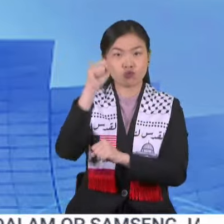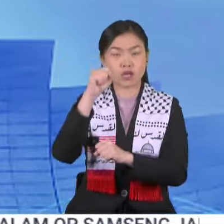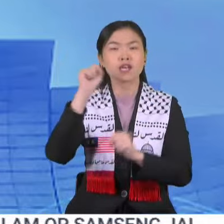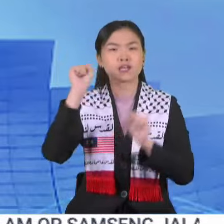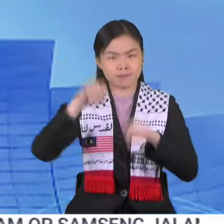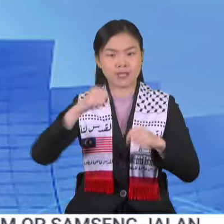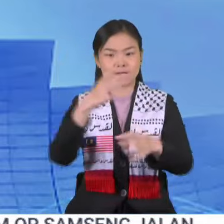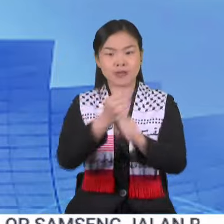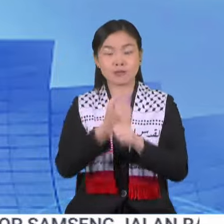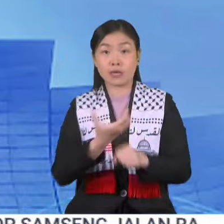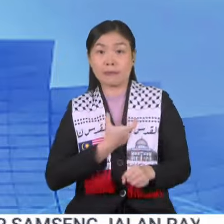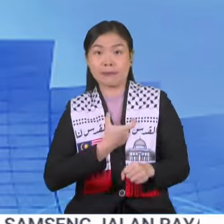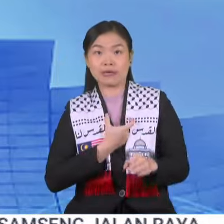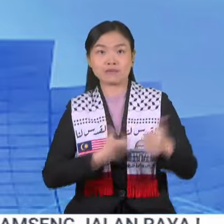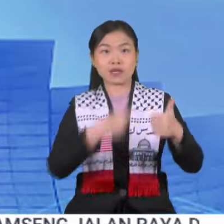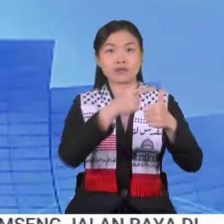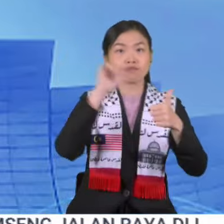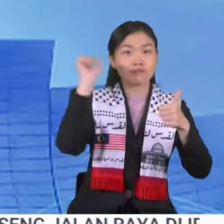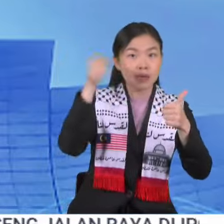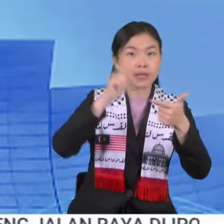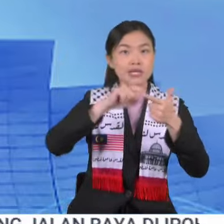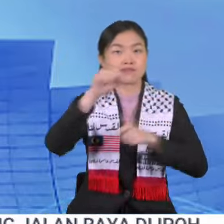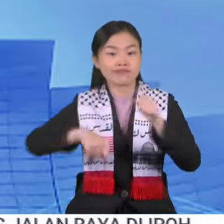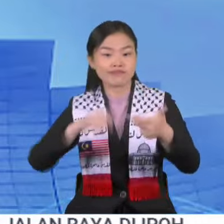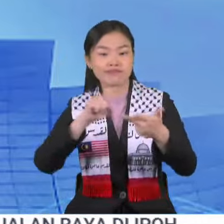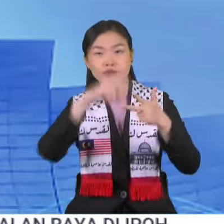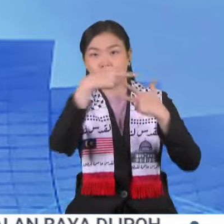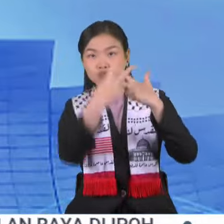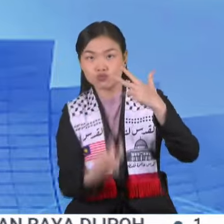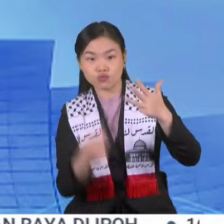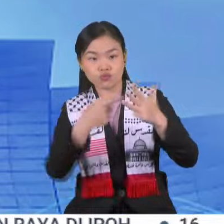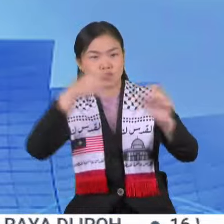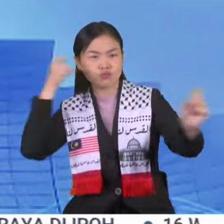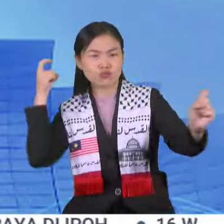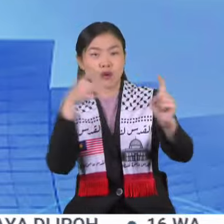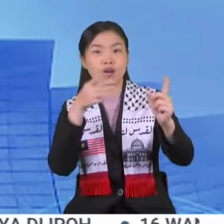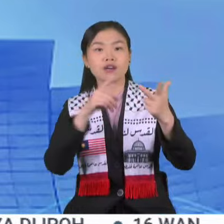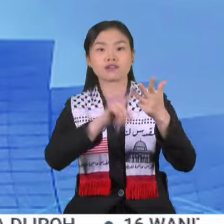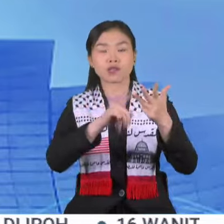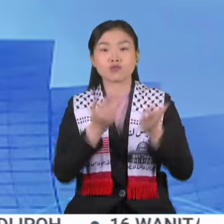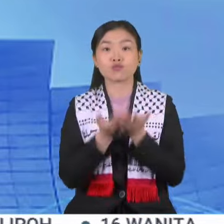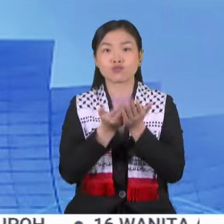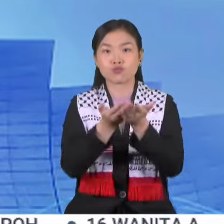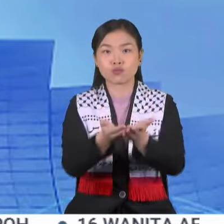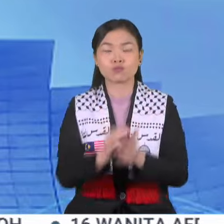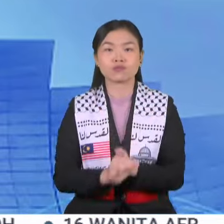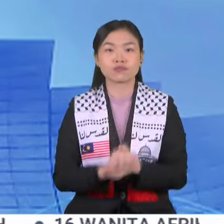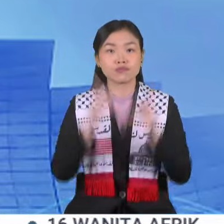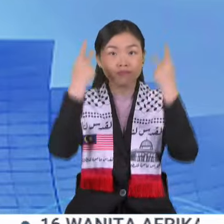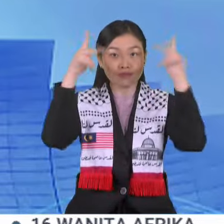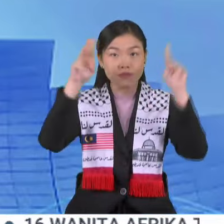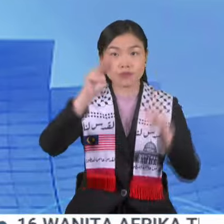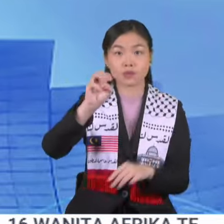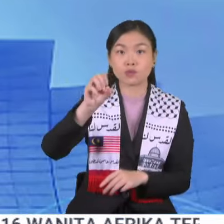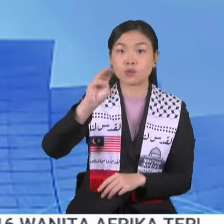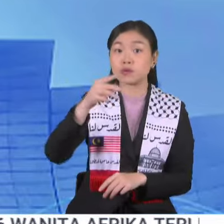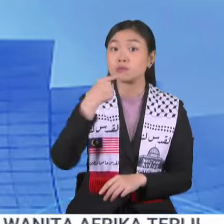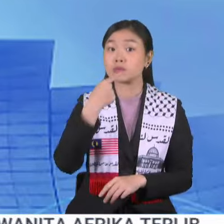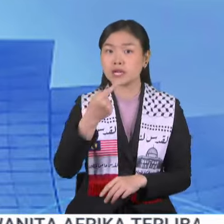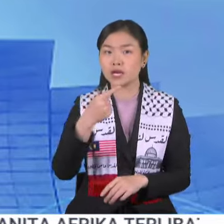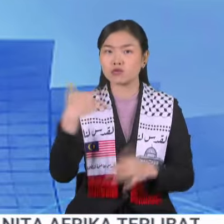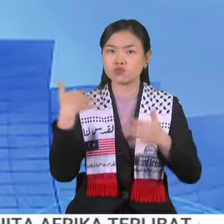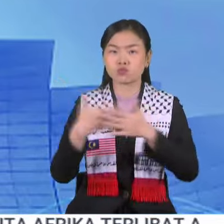badminton, berbasikal, terjun, memanah dan sukan perahu layar. Presiden MOM Tan Sri Dr. Muhammad Nurza Zakaria berkata, setakat